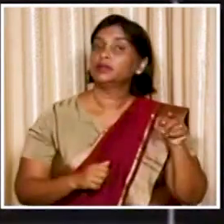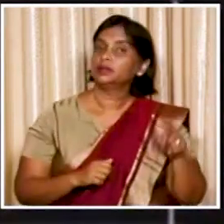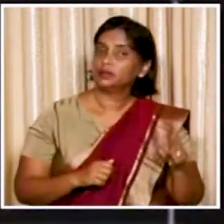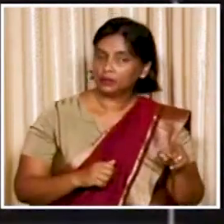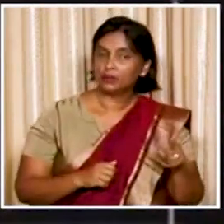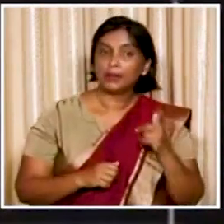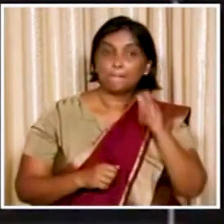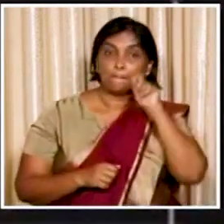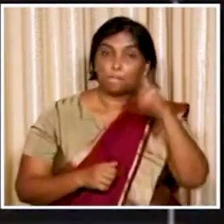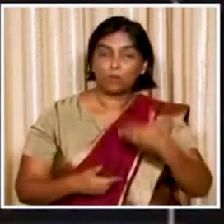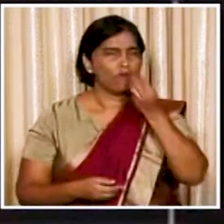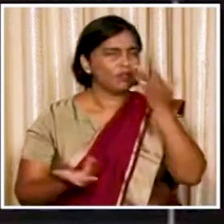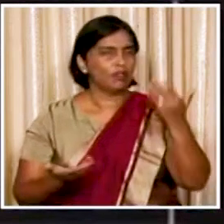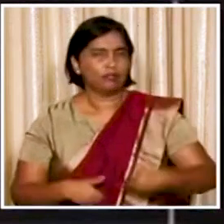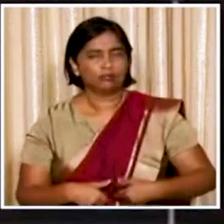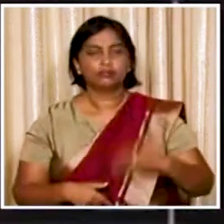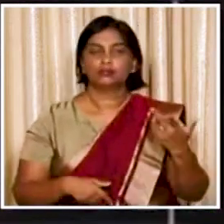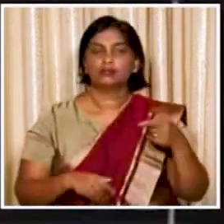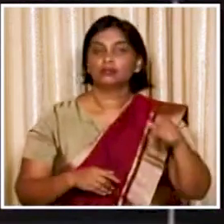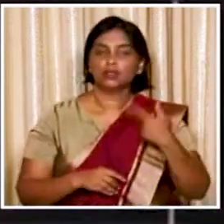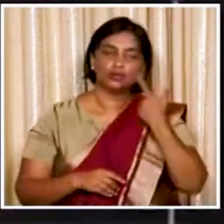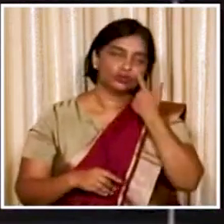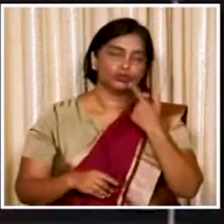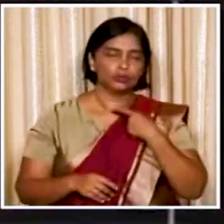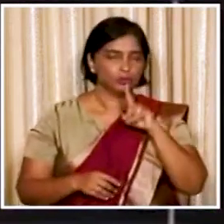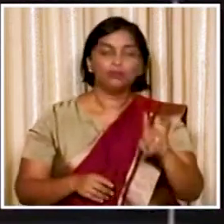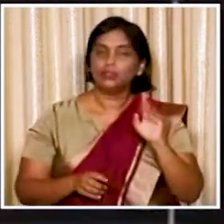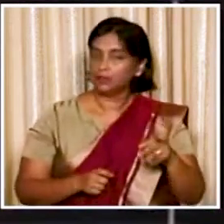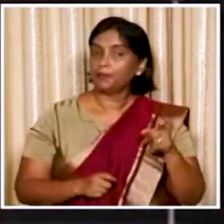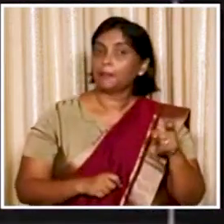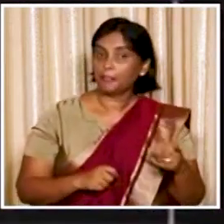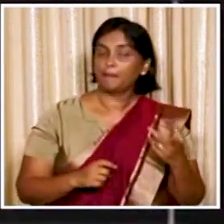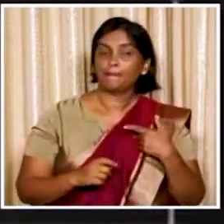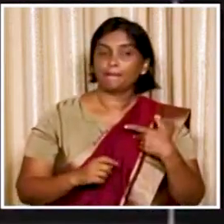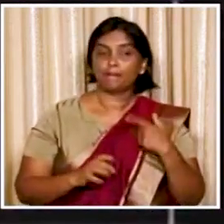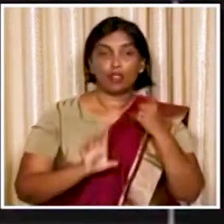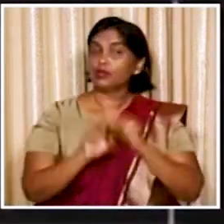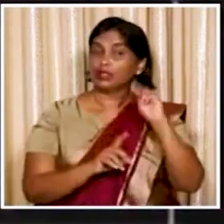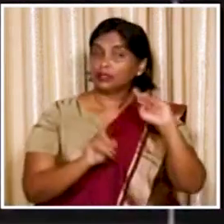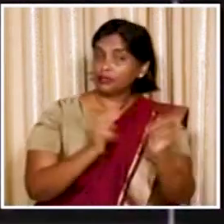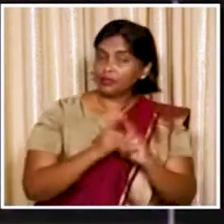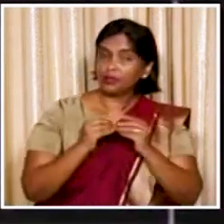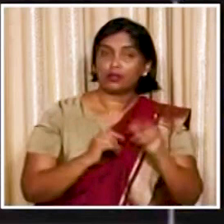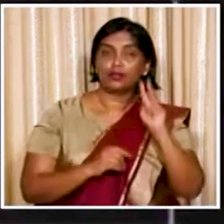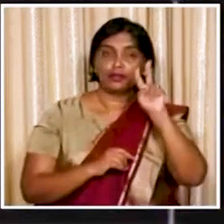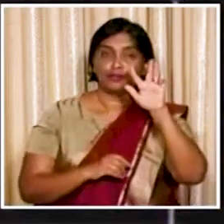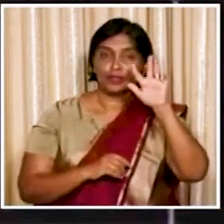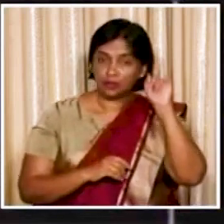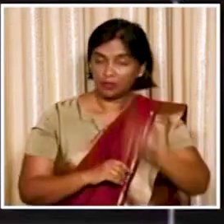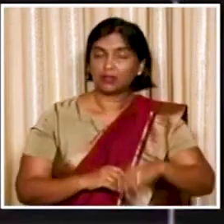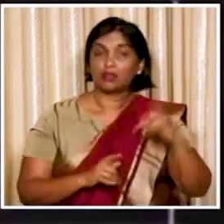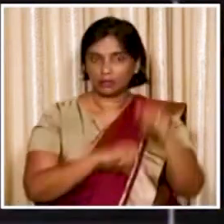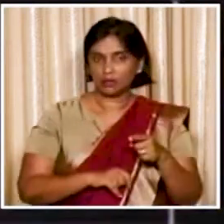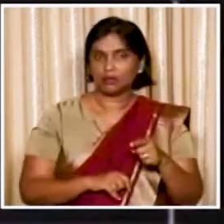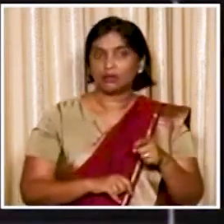නිසා, මිනිහාගේ බඩට වැතිච්ච නිසා. මෙතින් මා ඉතාම කනගාටුවෙන් කියනවා, කියන්න ඕනේ අපේ 30 අවුරුදු යුද්ධයක් තිබ්බා. 29,000 රණවිරුවෝ